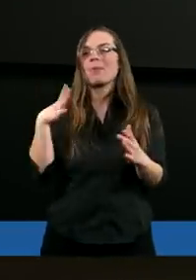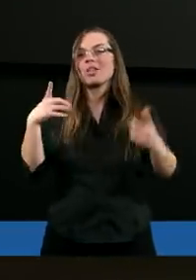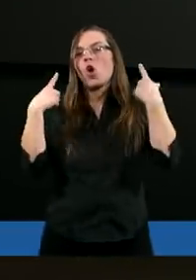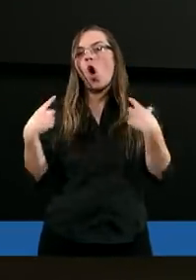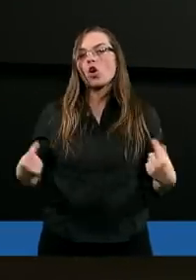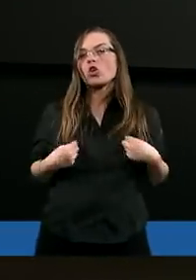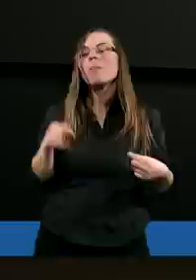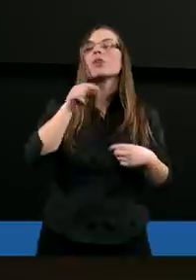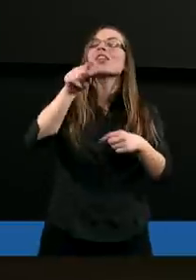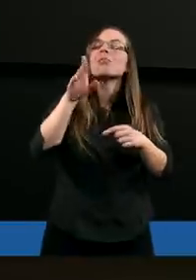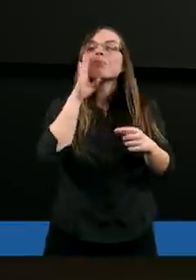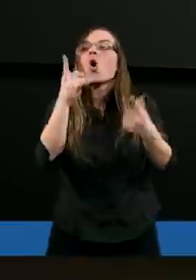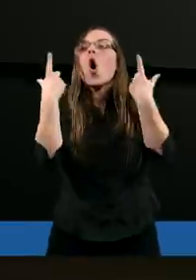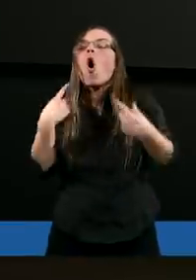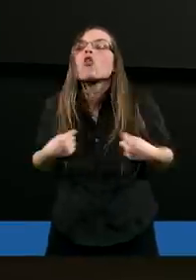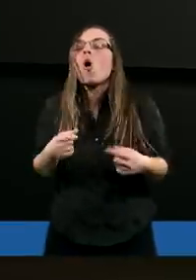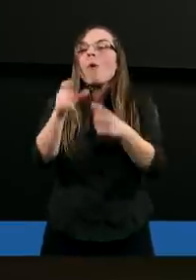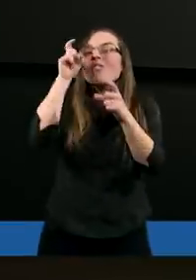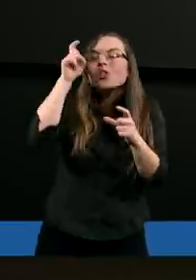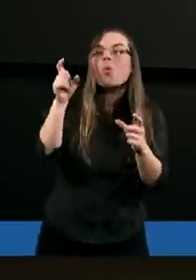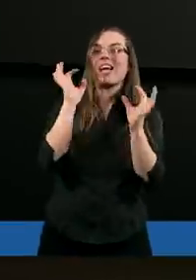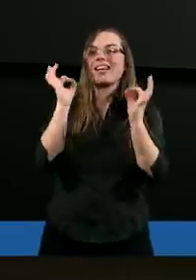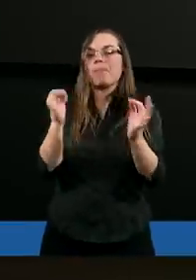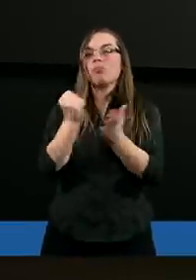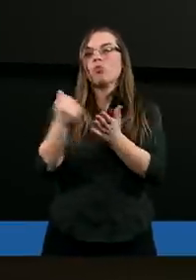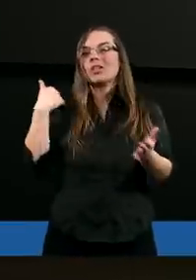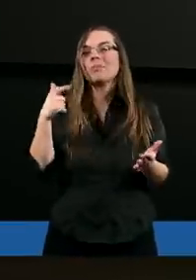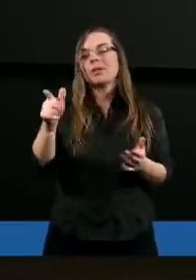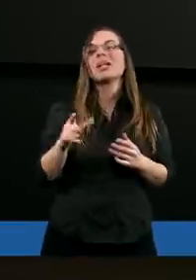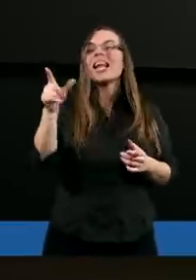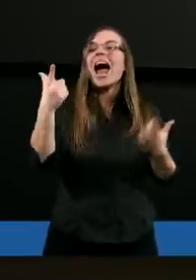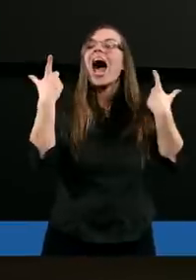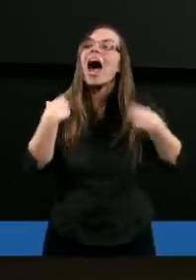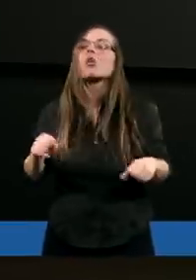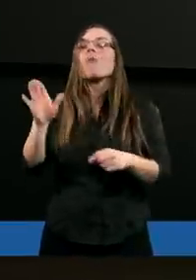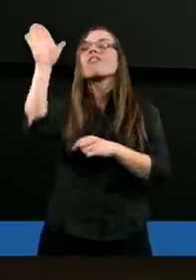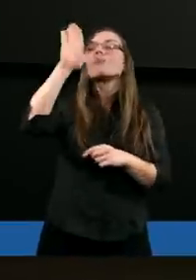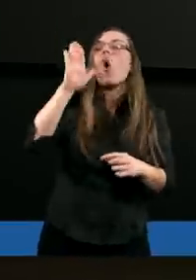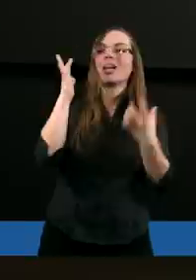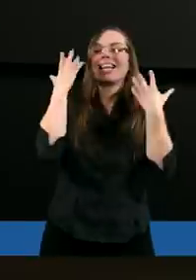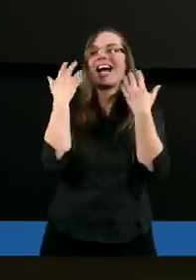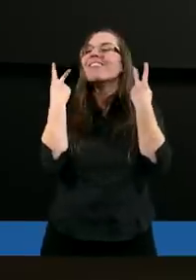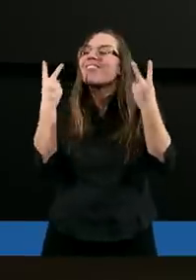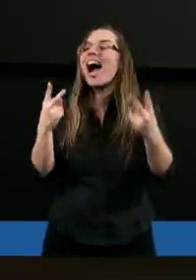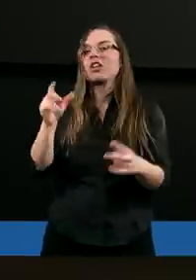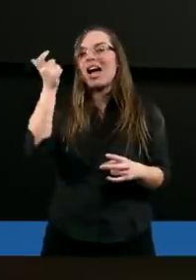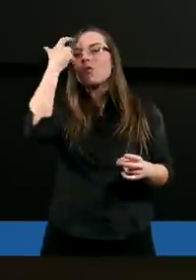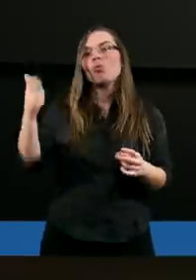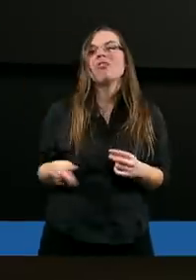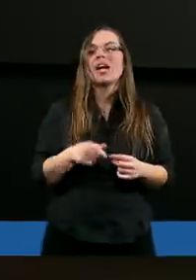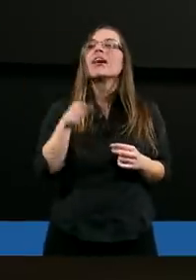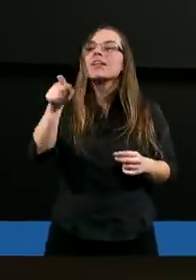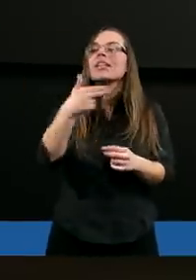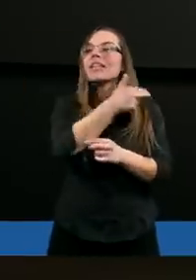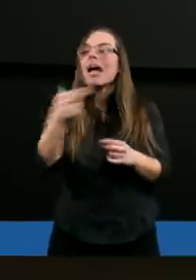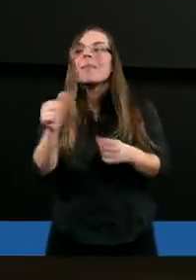nawet jaką osobą. Widzimy wyraźnie, że to jest ma osobowość boską. To jest też istotne, ale mi się wydaje, że to już będzie następny